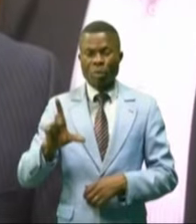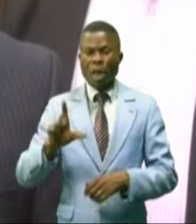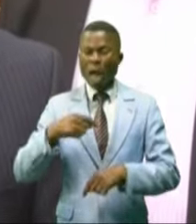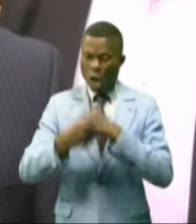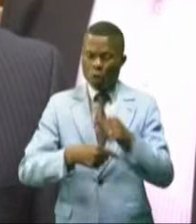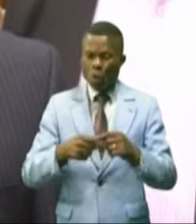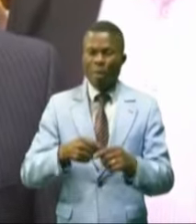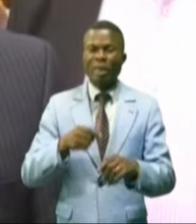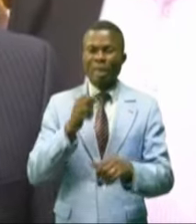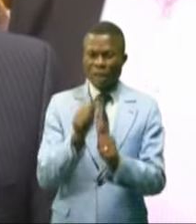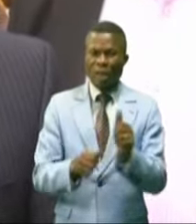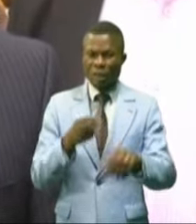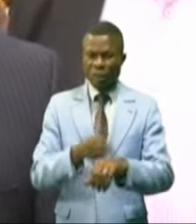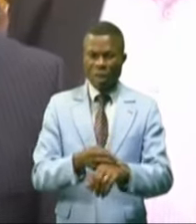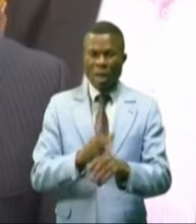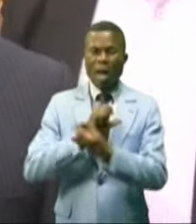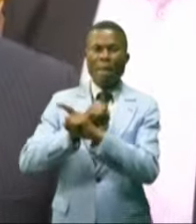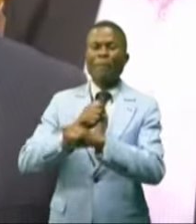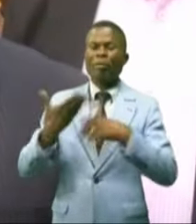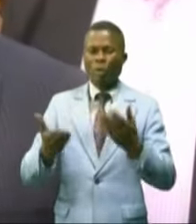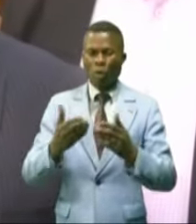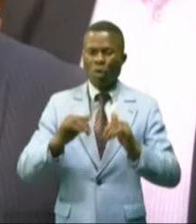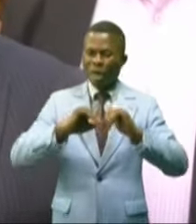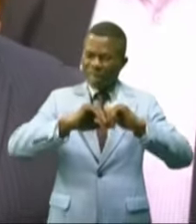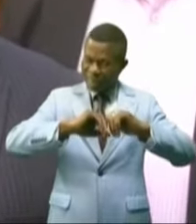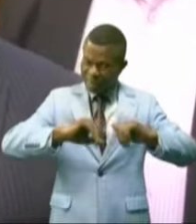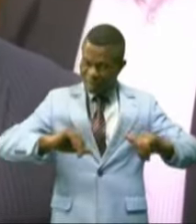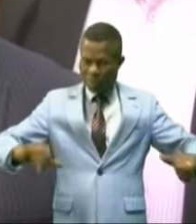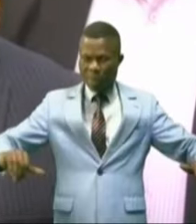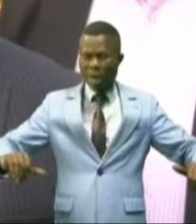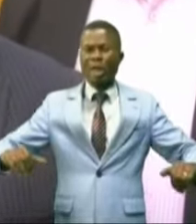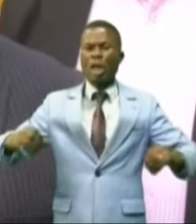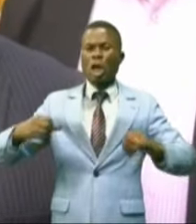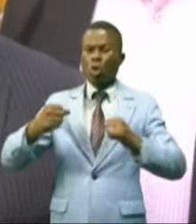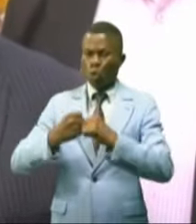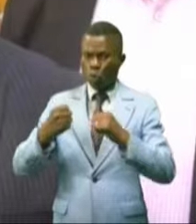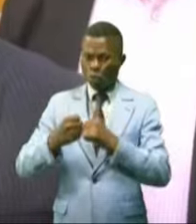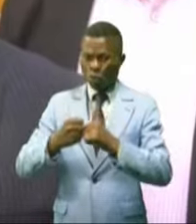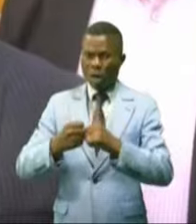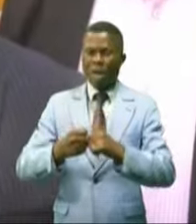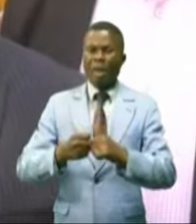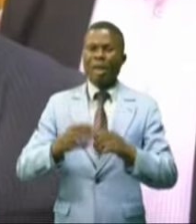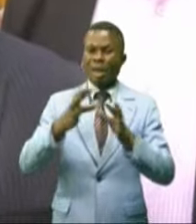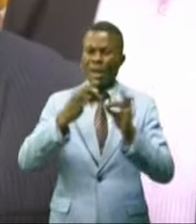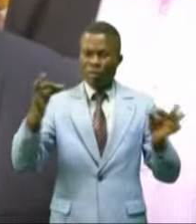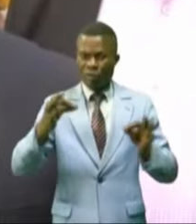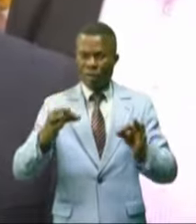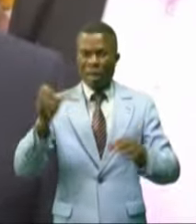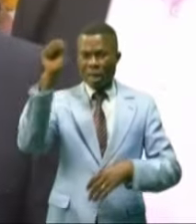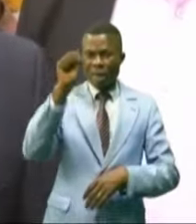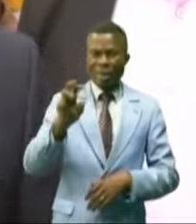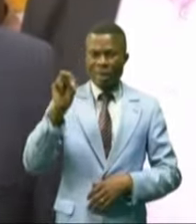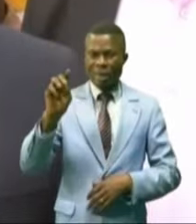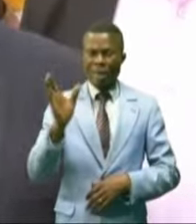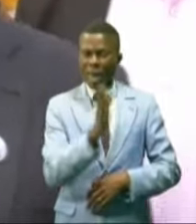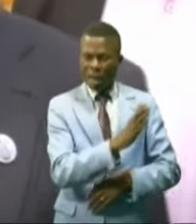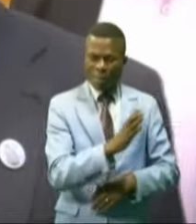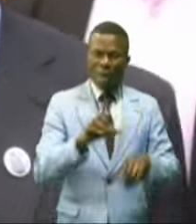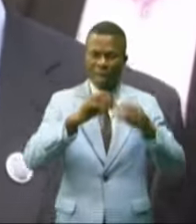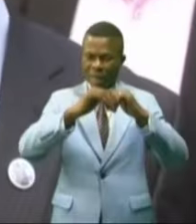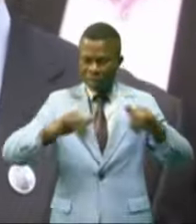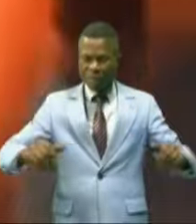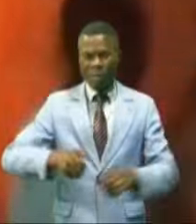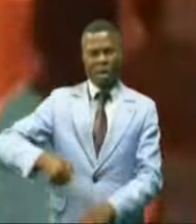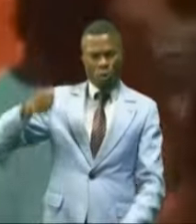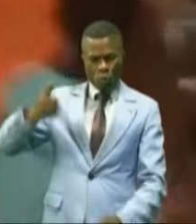moment. Et les précautions, c'est toujours avoir un inverseur pour que ça se déclenche automatiquement. Précisons